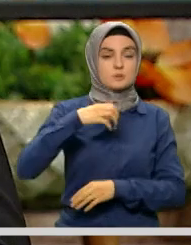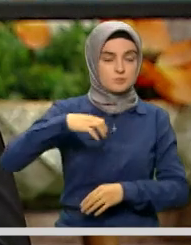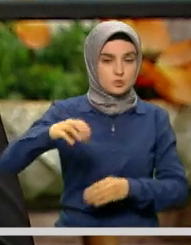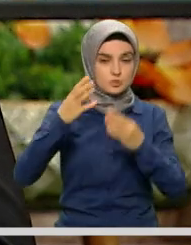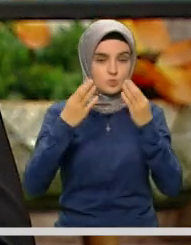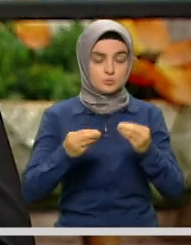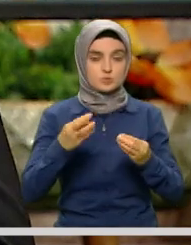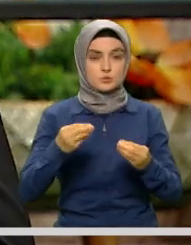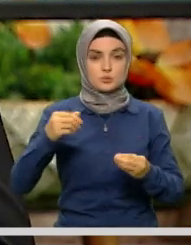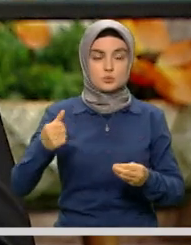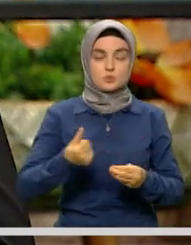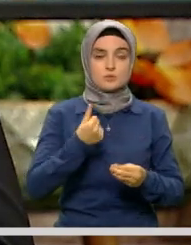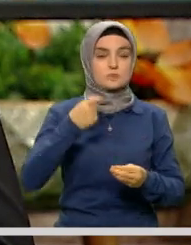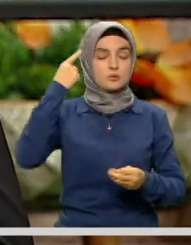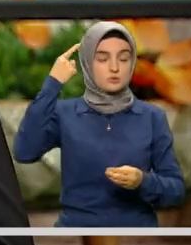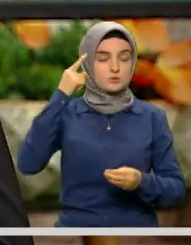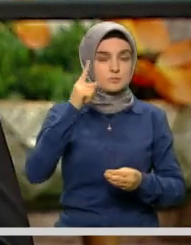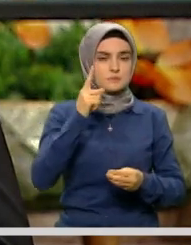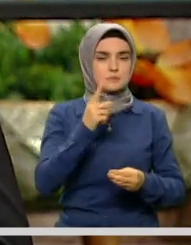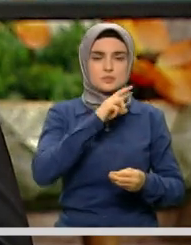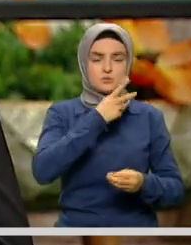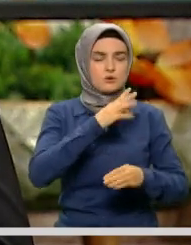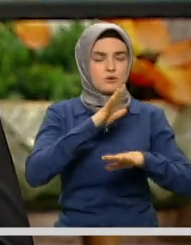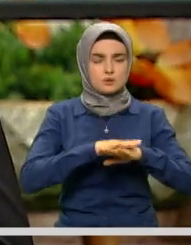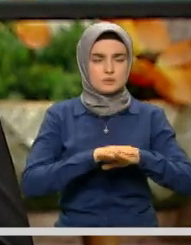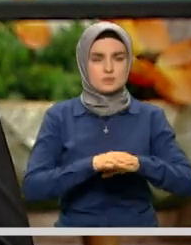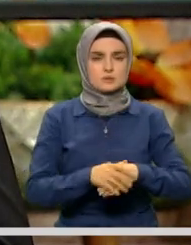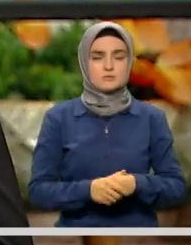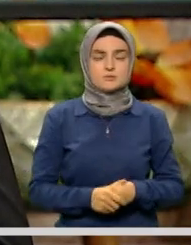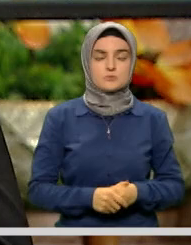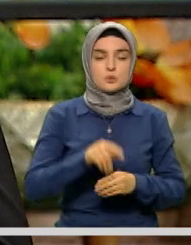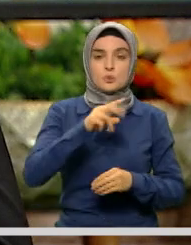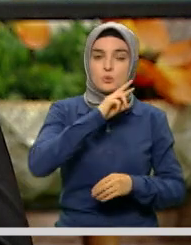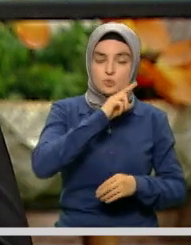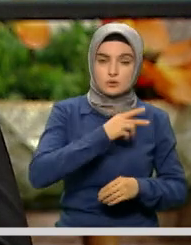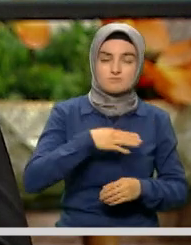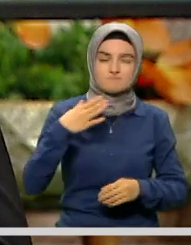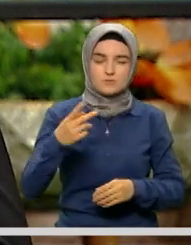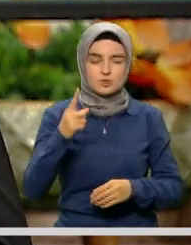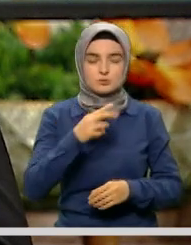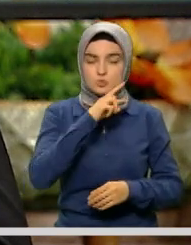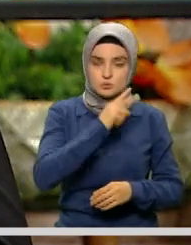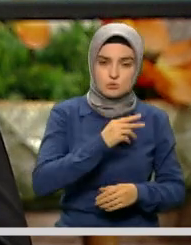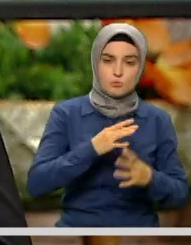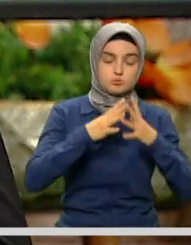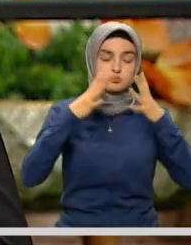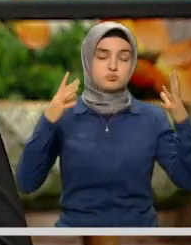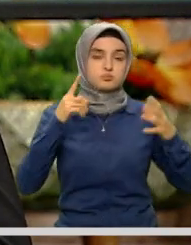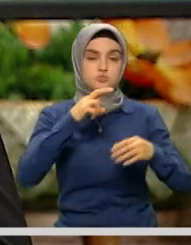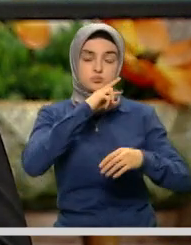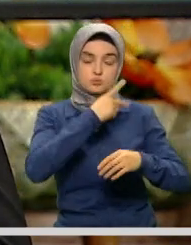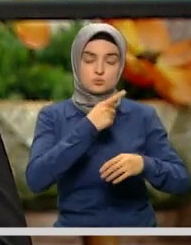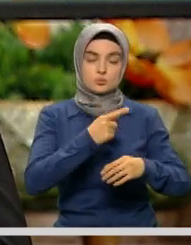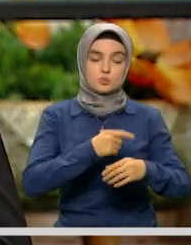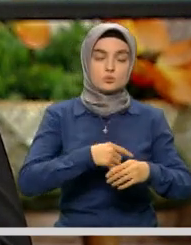önemli. Yani düşünün ki siz bir günah işlediğinizde o günah başka bir günaha, daha büyük bir günaha ve en sonunda